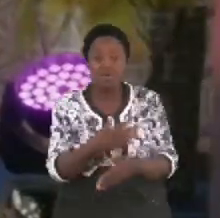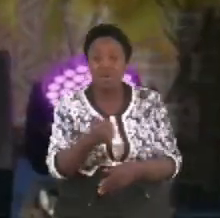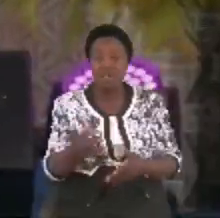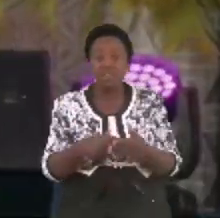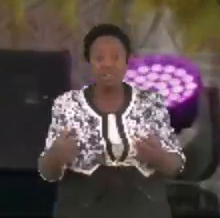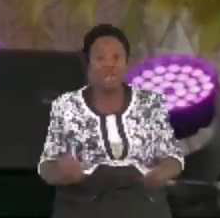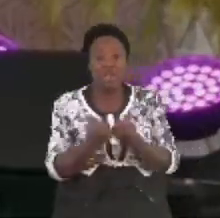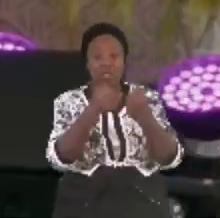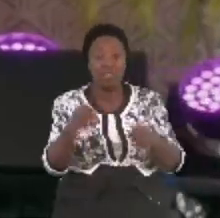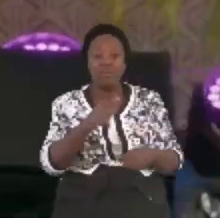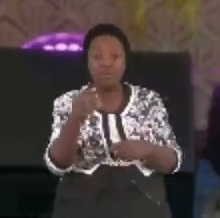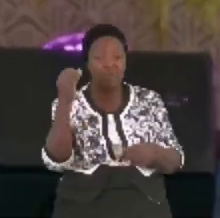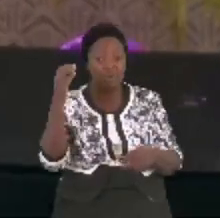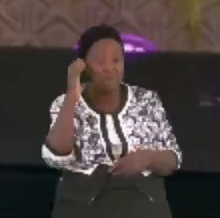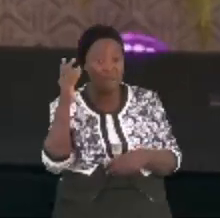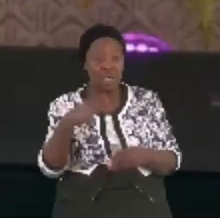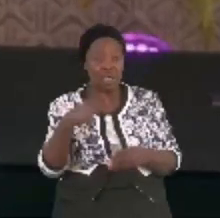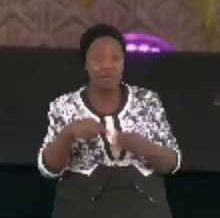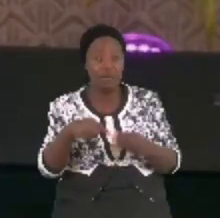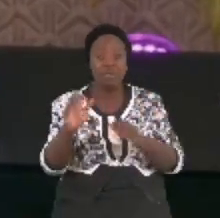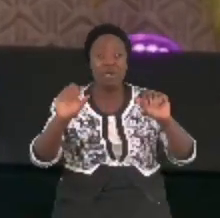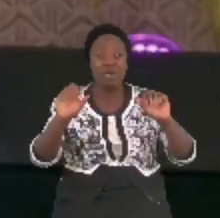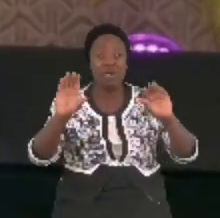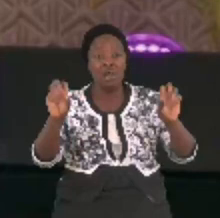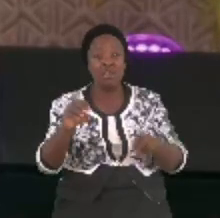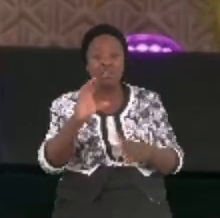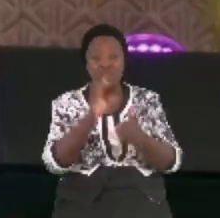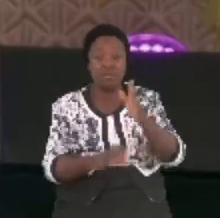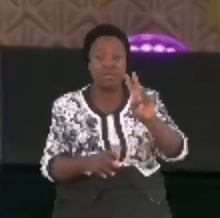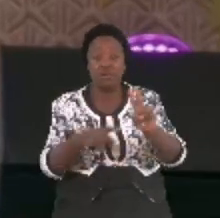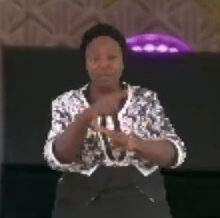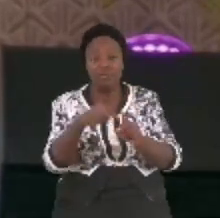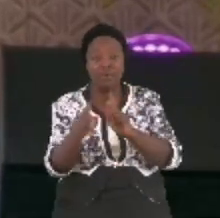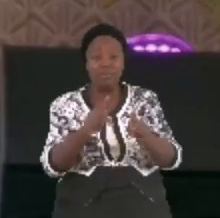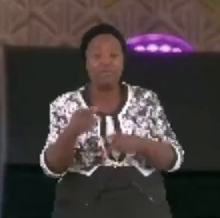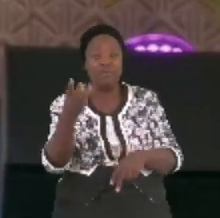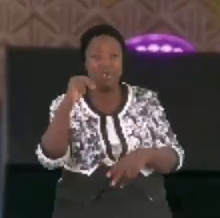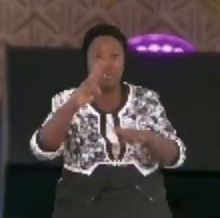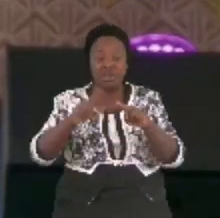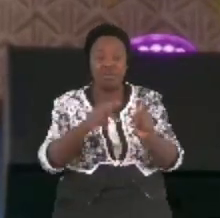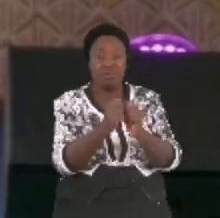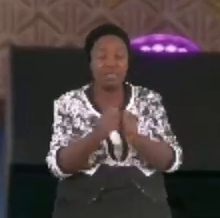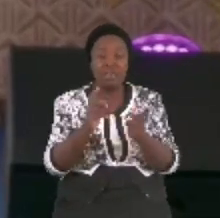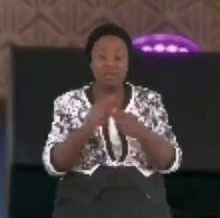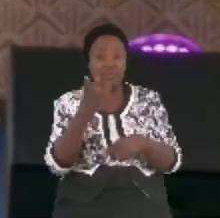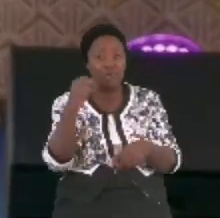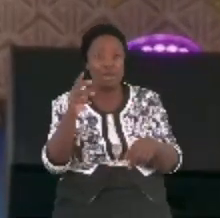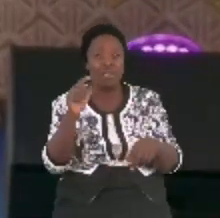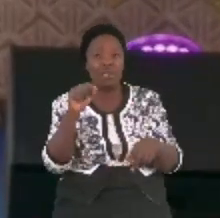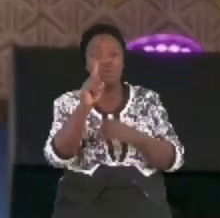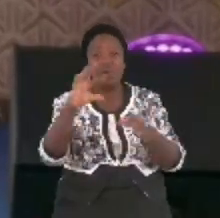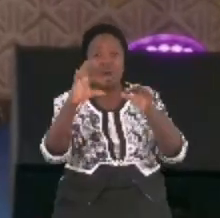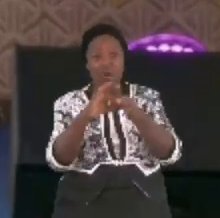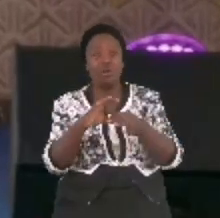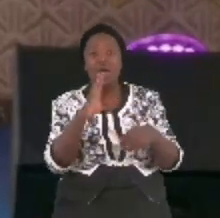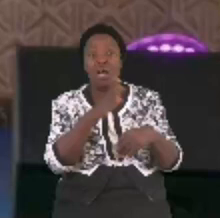défie, s'il entend parler de Actes chapitre 2, quand les gens étaient assis, rassemblés, et ils étaient tous dans un